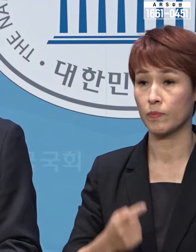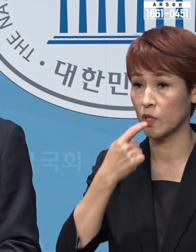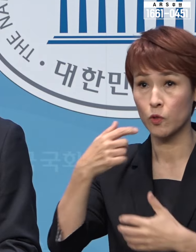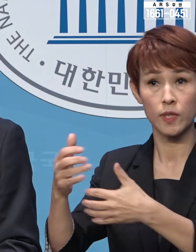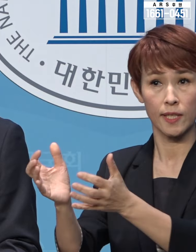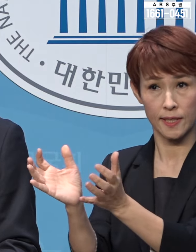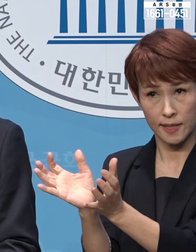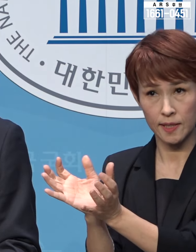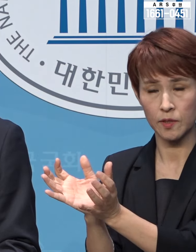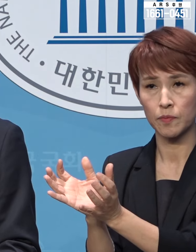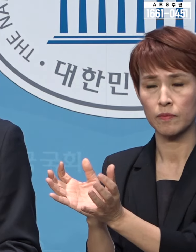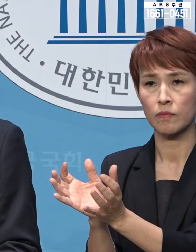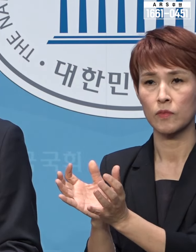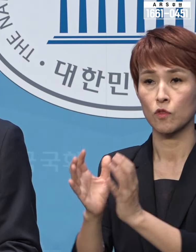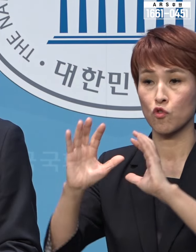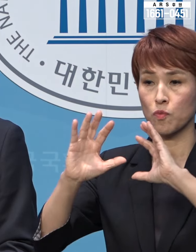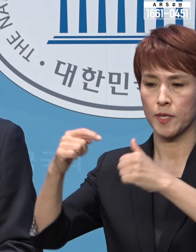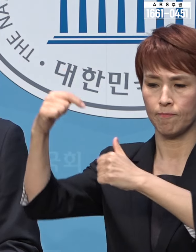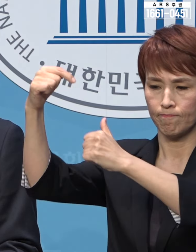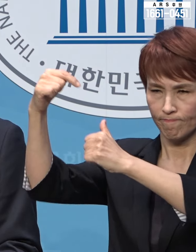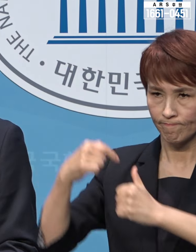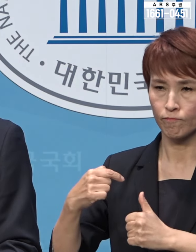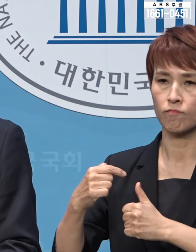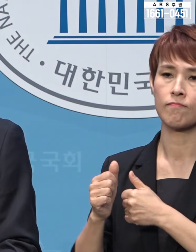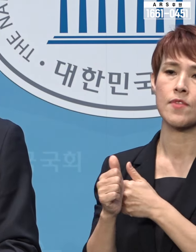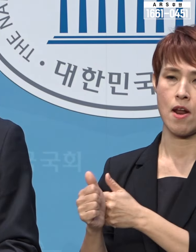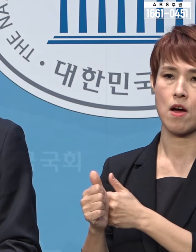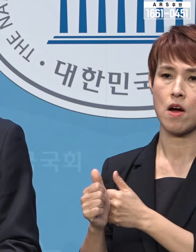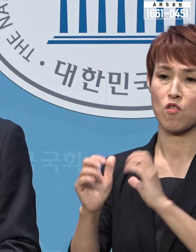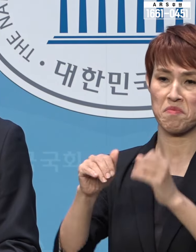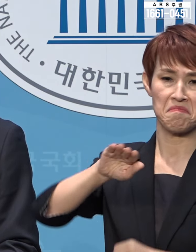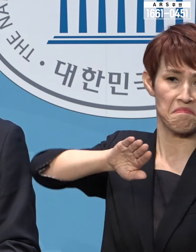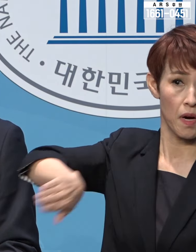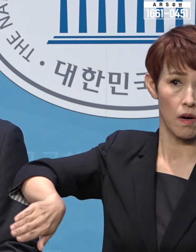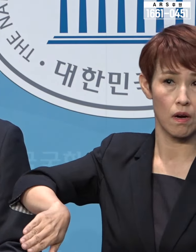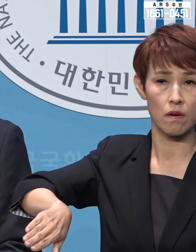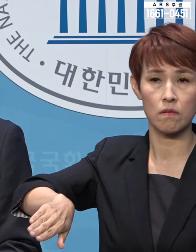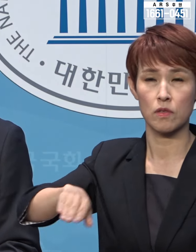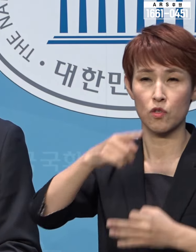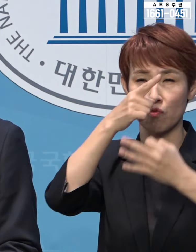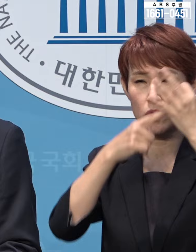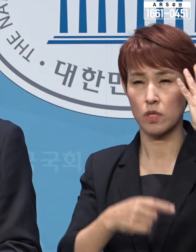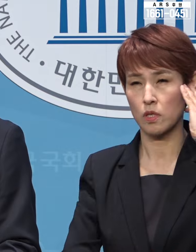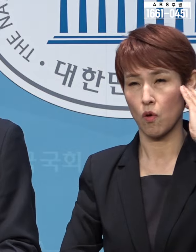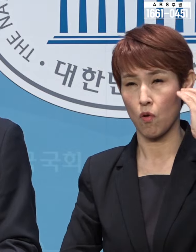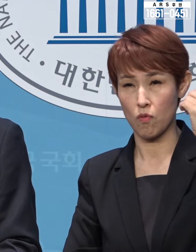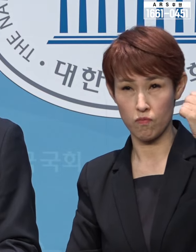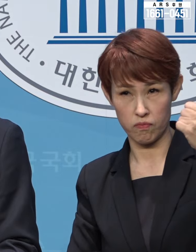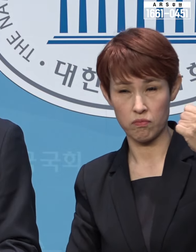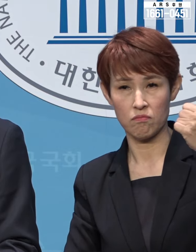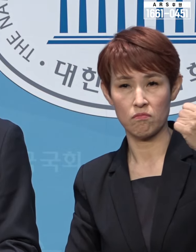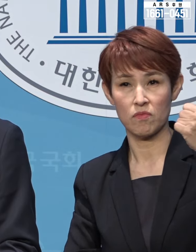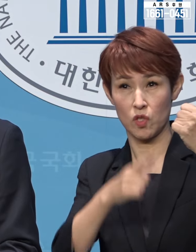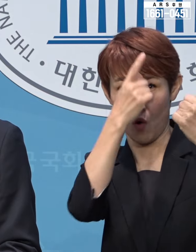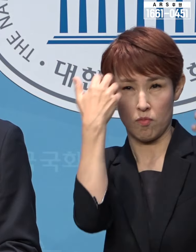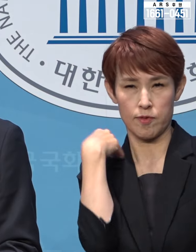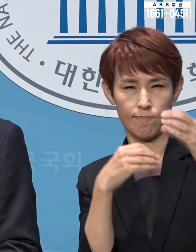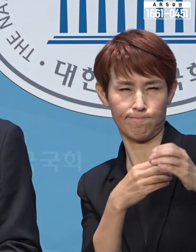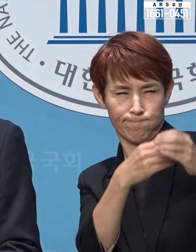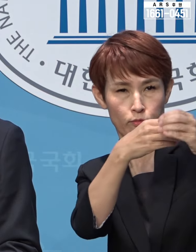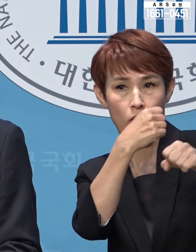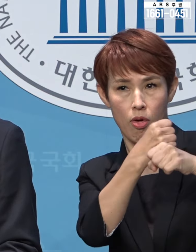더불어민주당은 국민의 명령대로 국민을 외면한 윤석열 정부를 견제하고 바로 잡아가는